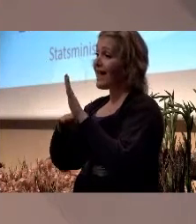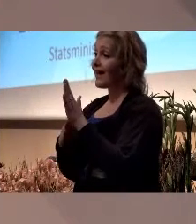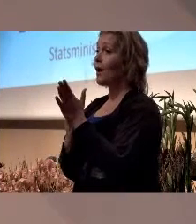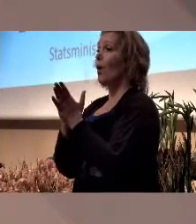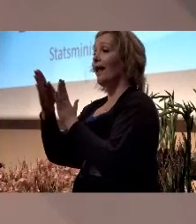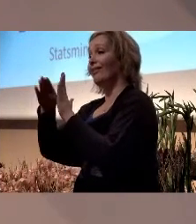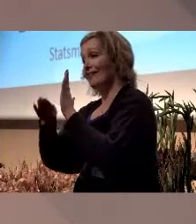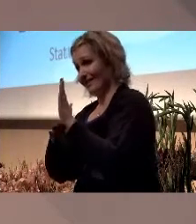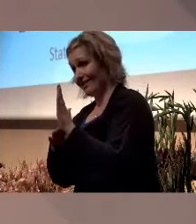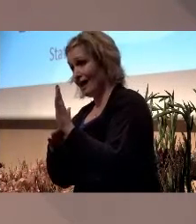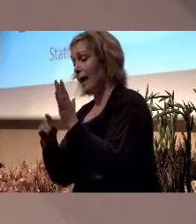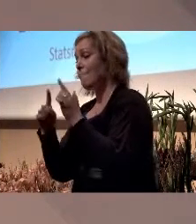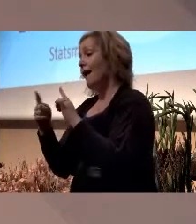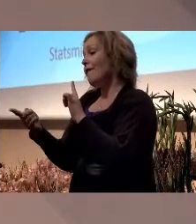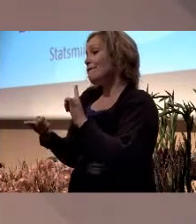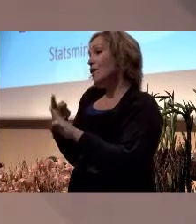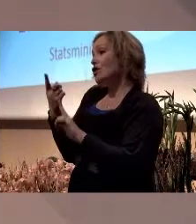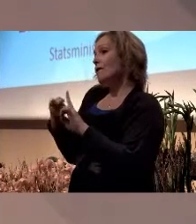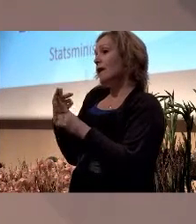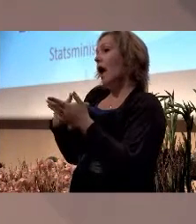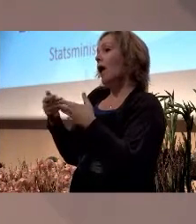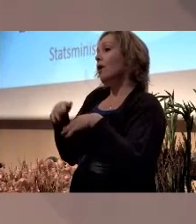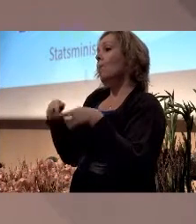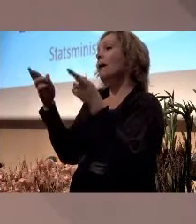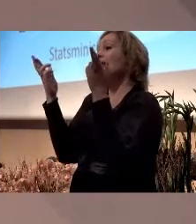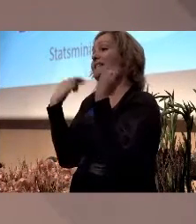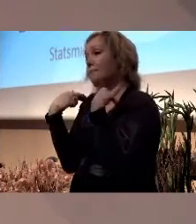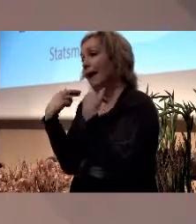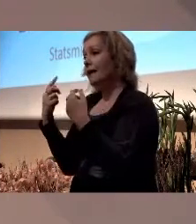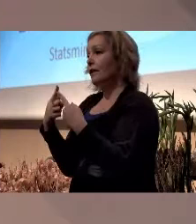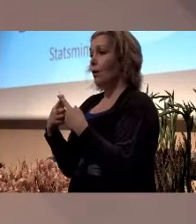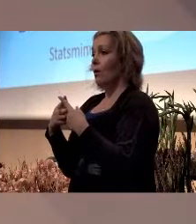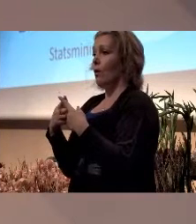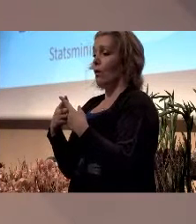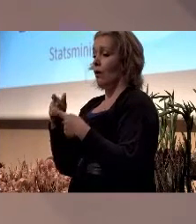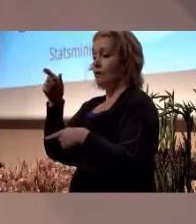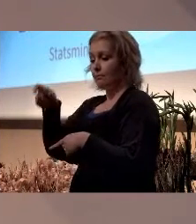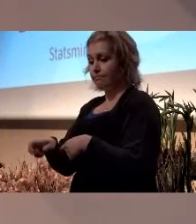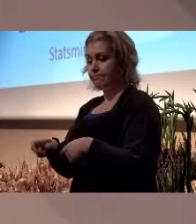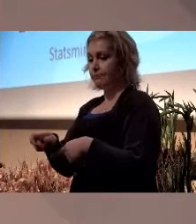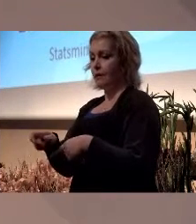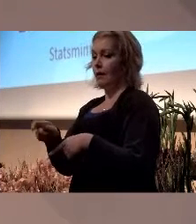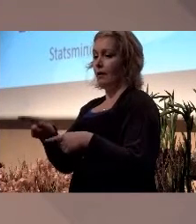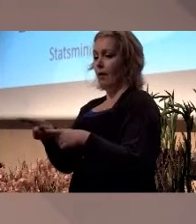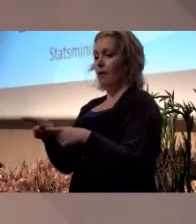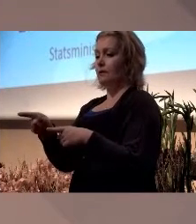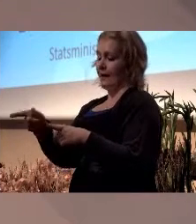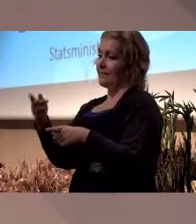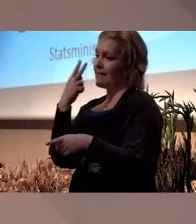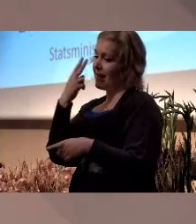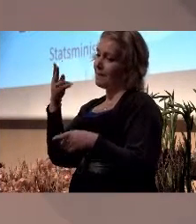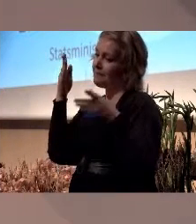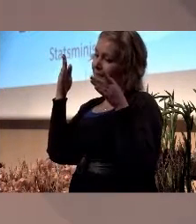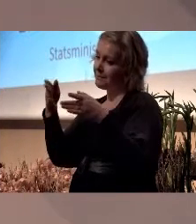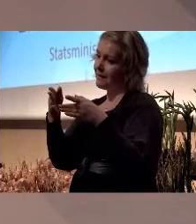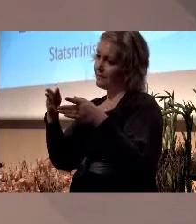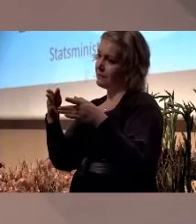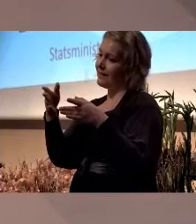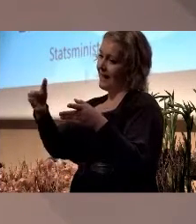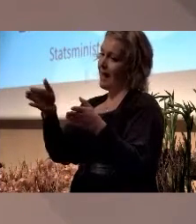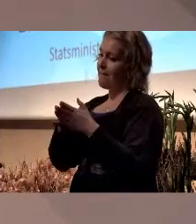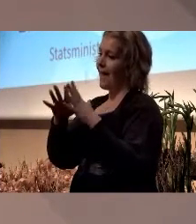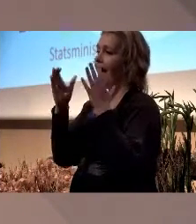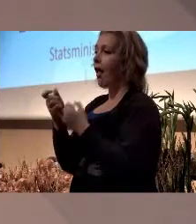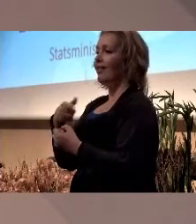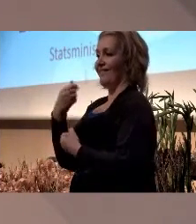retningslinjer. Men først og fremst så handler det om respekt og vilje til å ta pasienter, brukere og pårørendes perspektiv i alt med i alt